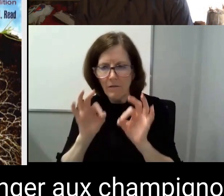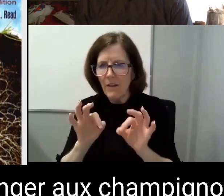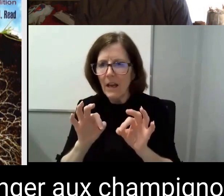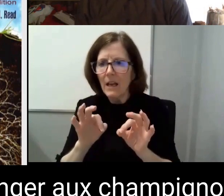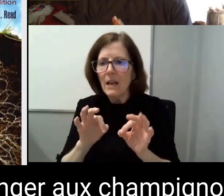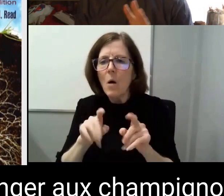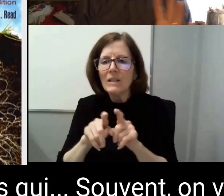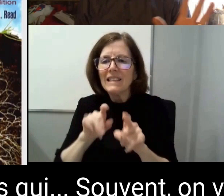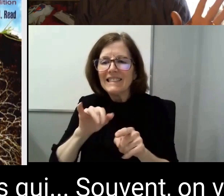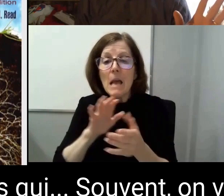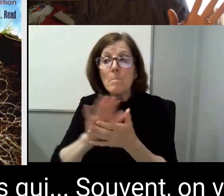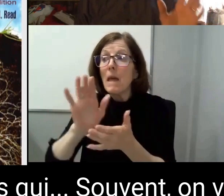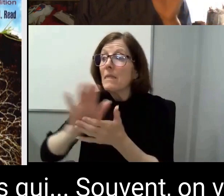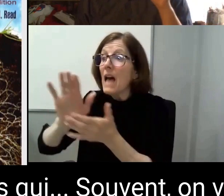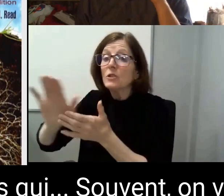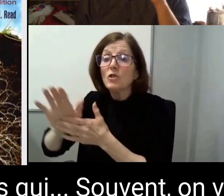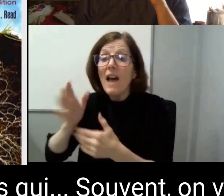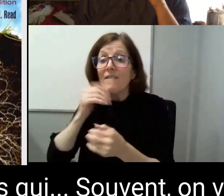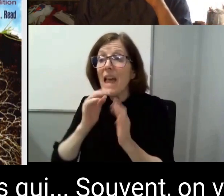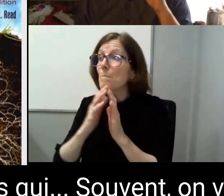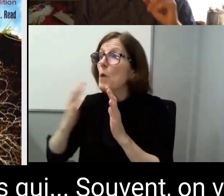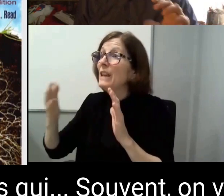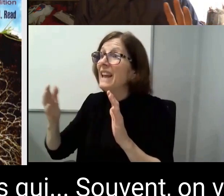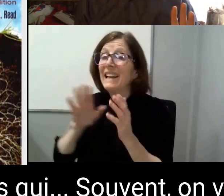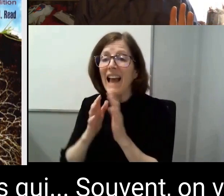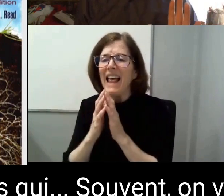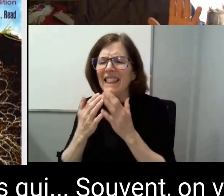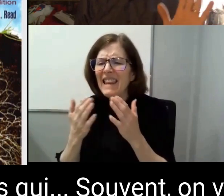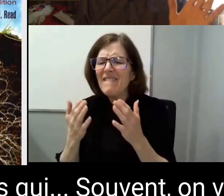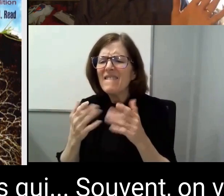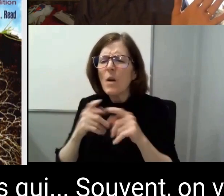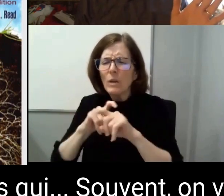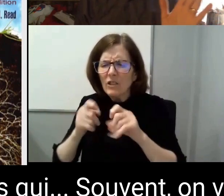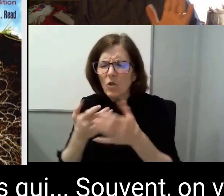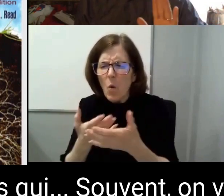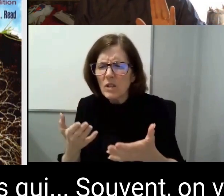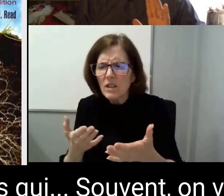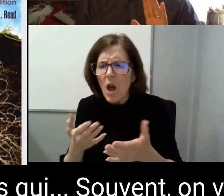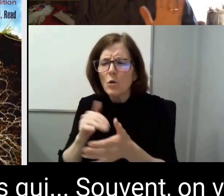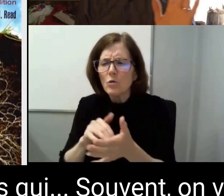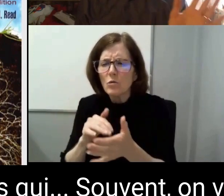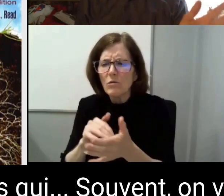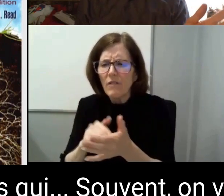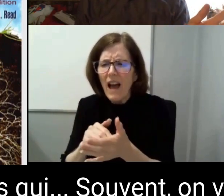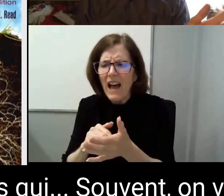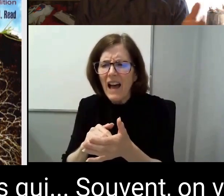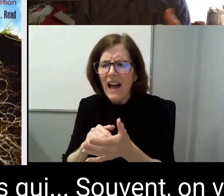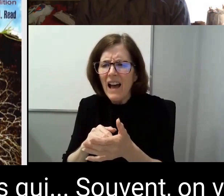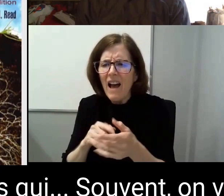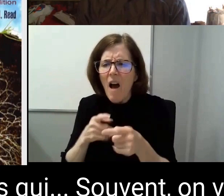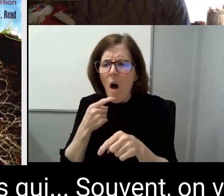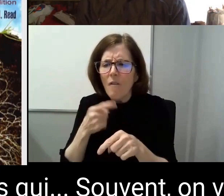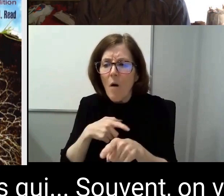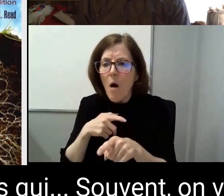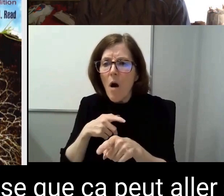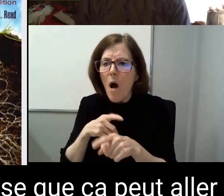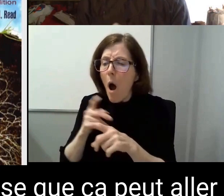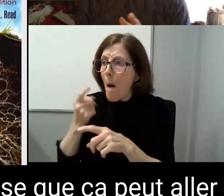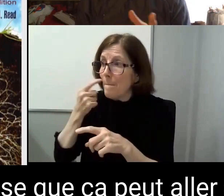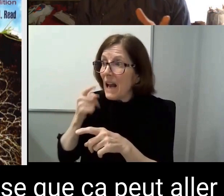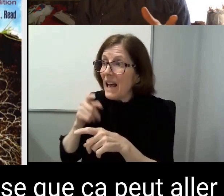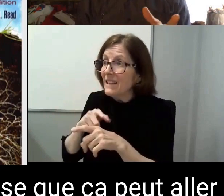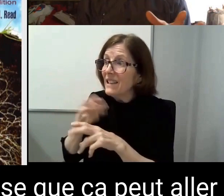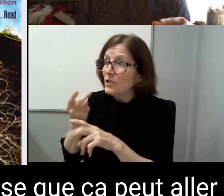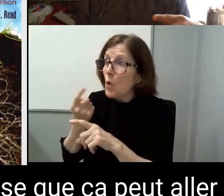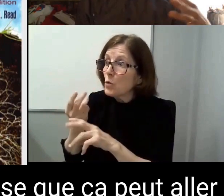d'une vieille bibliothèque avec des livres brisés, puis des choses qui, souvent, c'est plus comme on ne va pas sacrifier des objets utiles pour les donner aux champignons,